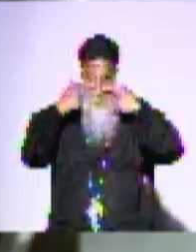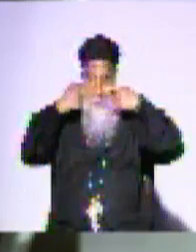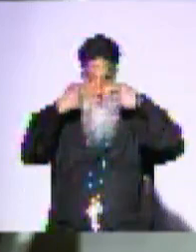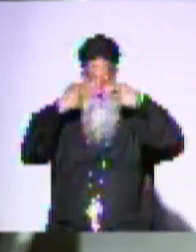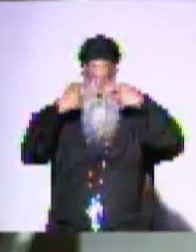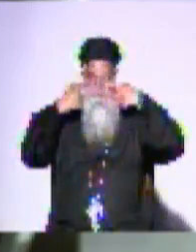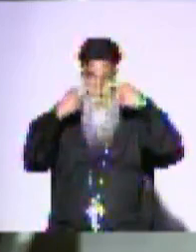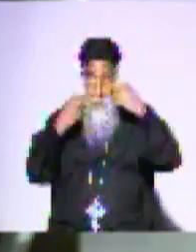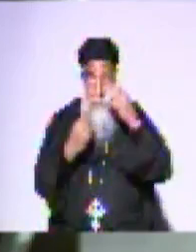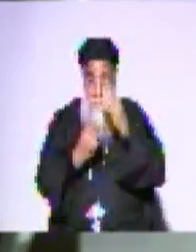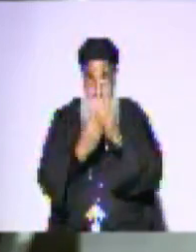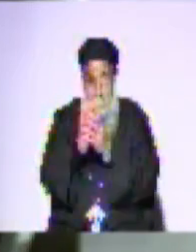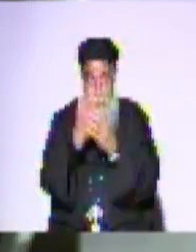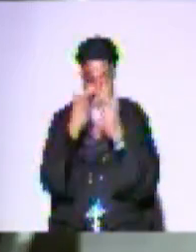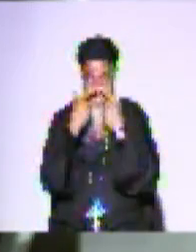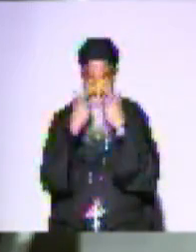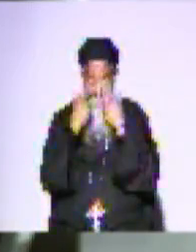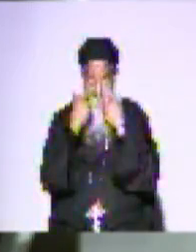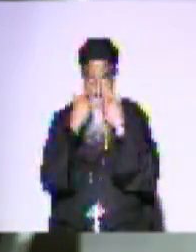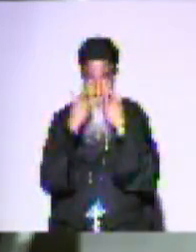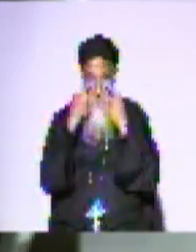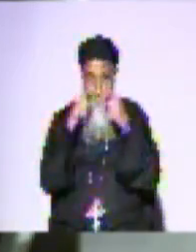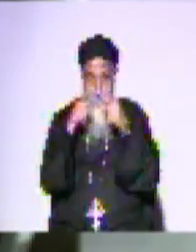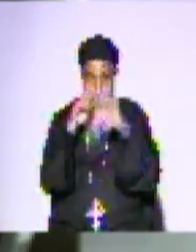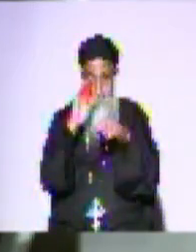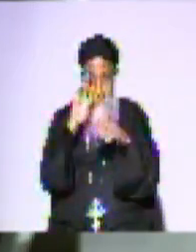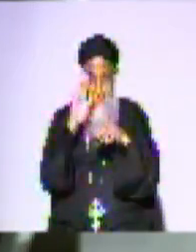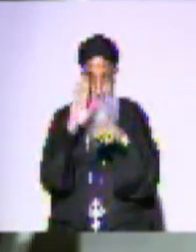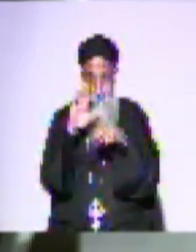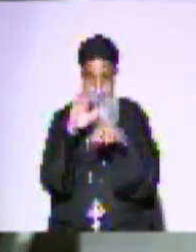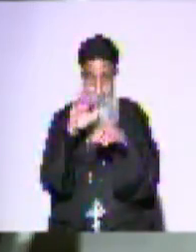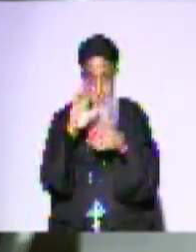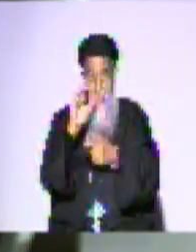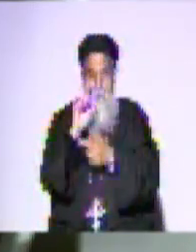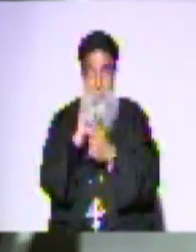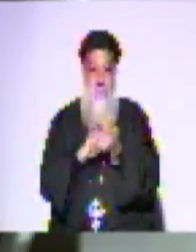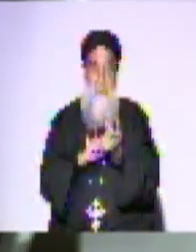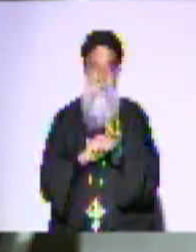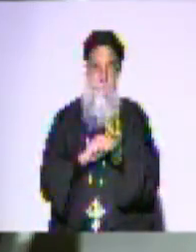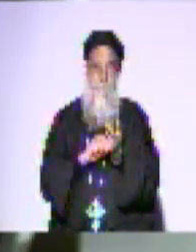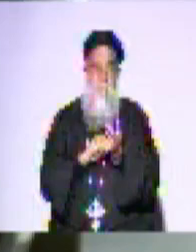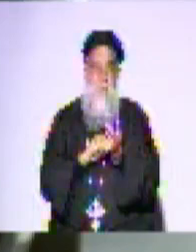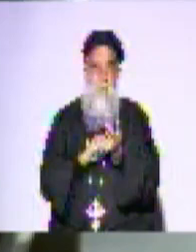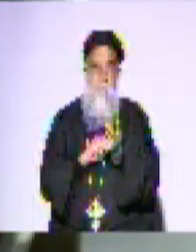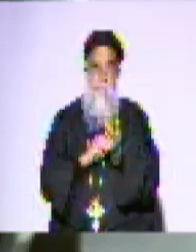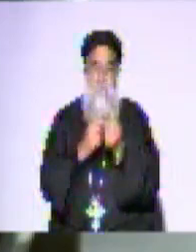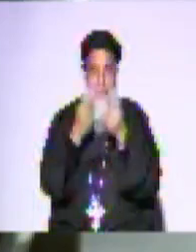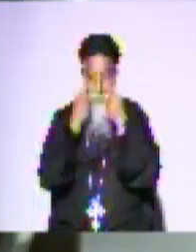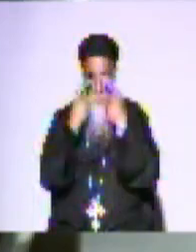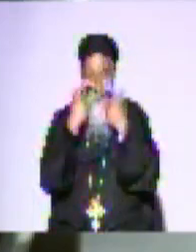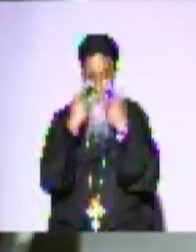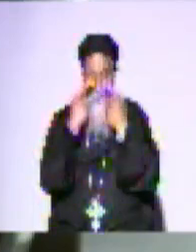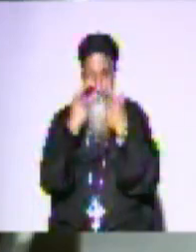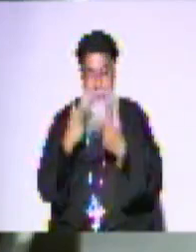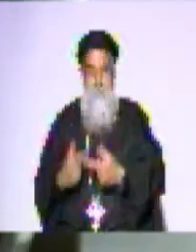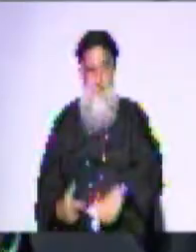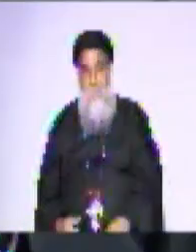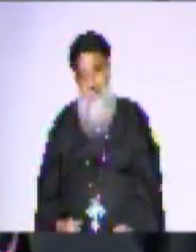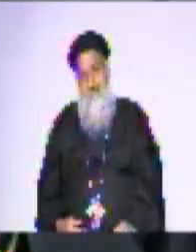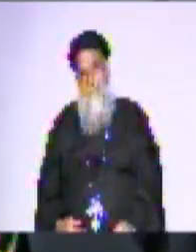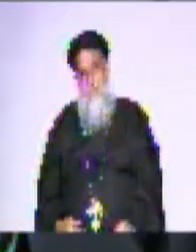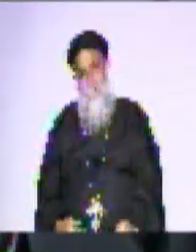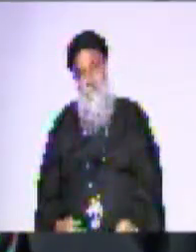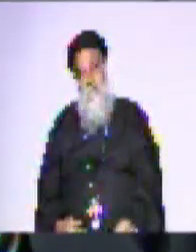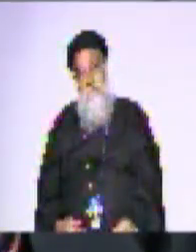اتخلق له عينين بمباشر بلمسه ايدين المسيح فابصر بس ده غير المولود